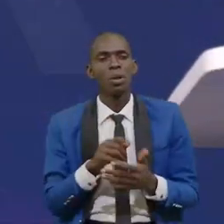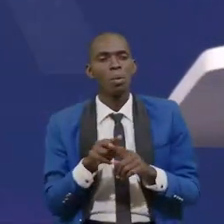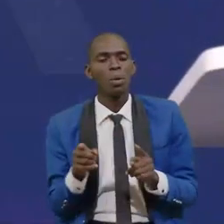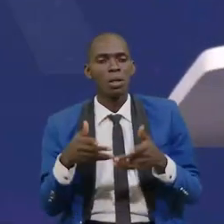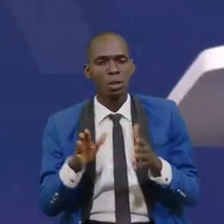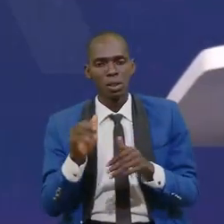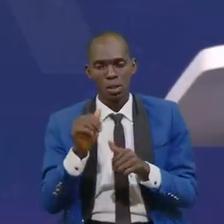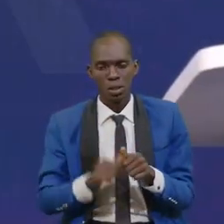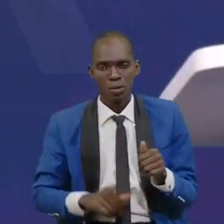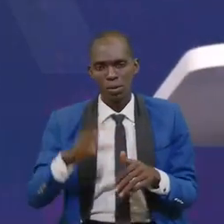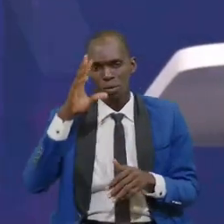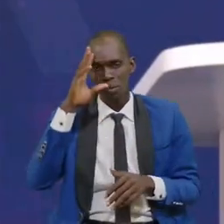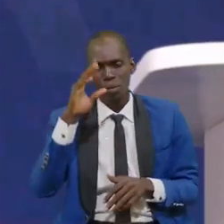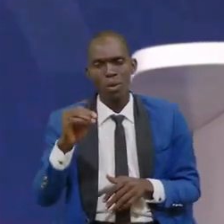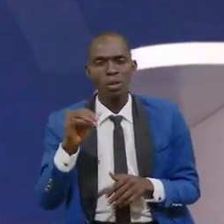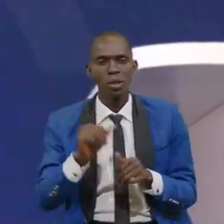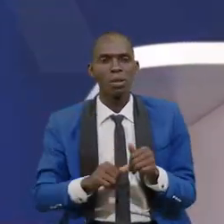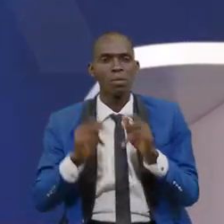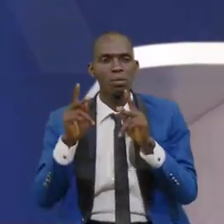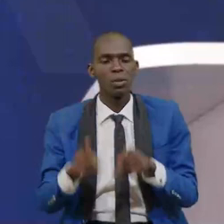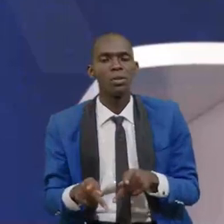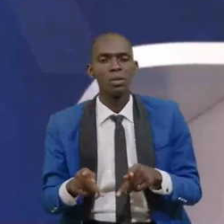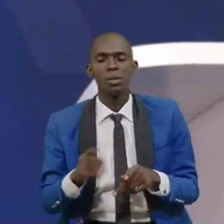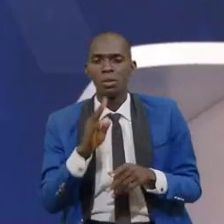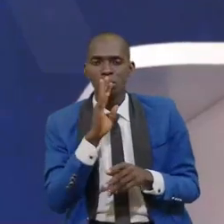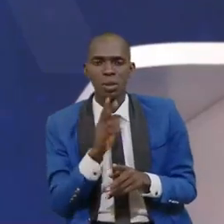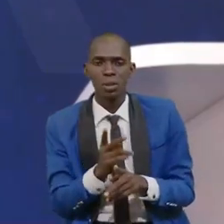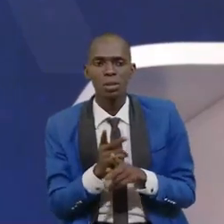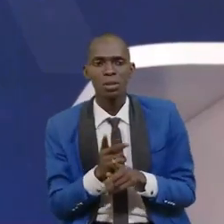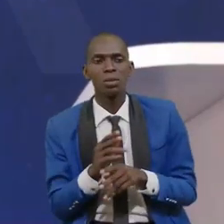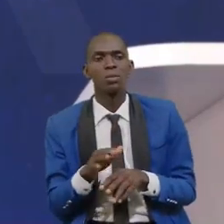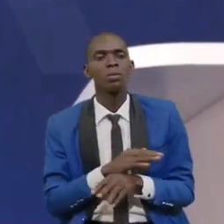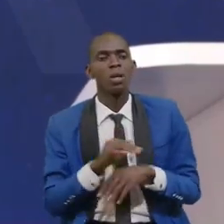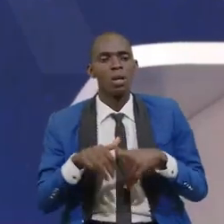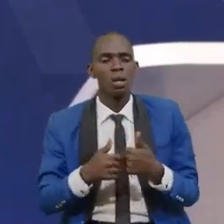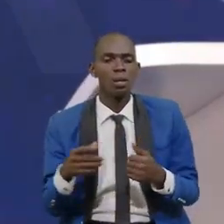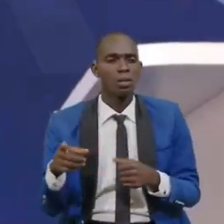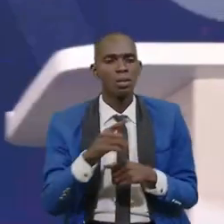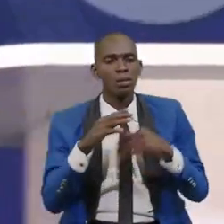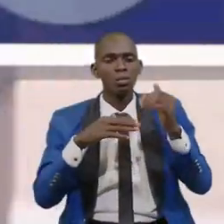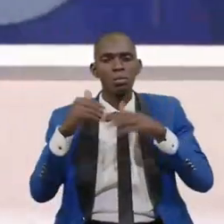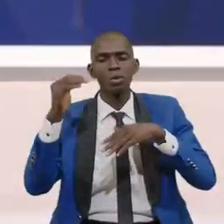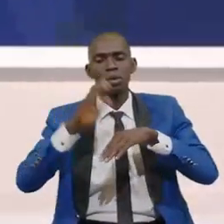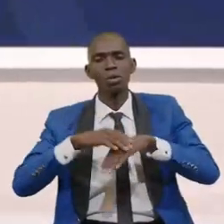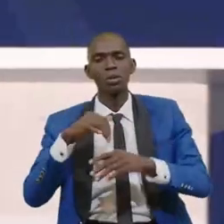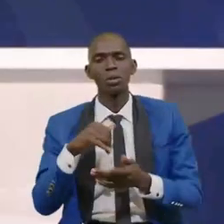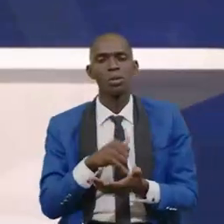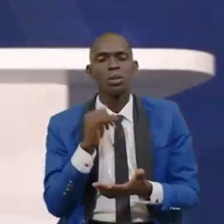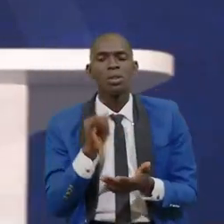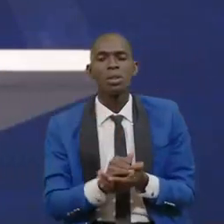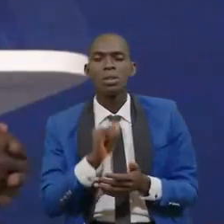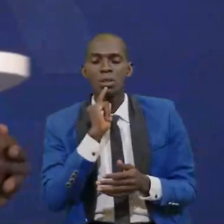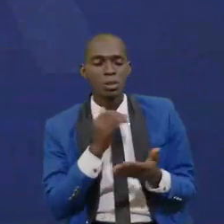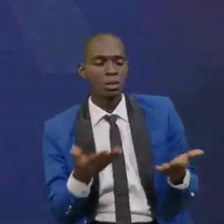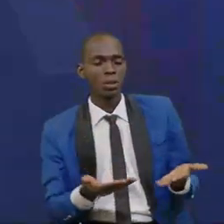Mais que chacun prenne garde à la manière dont il bâtit dessus. C'est